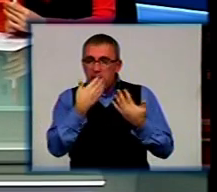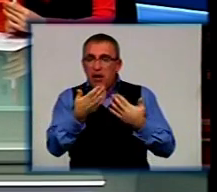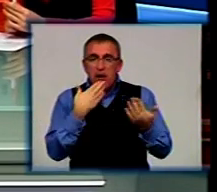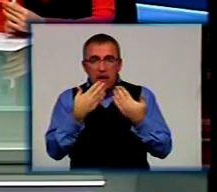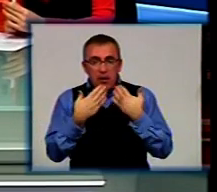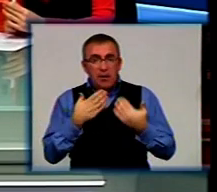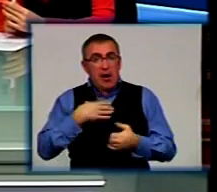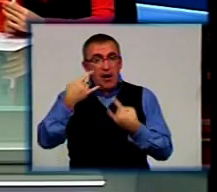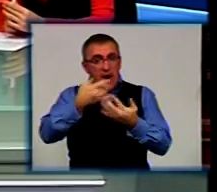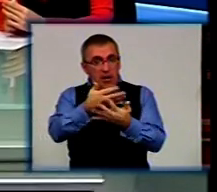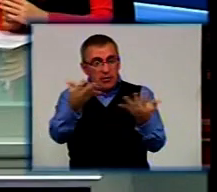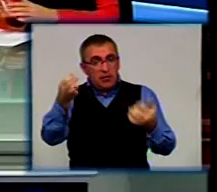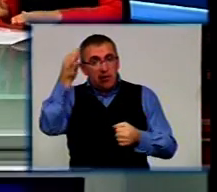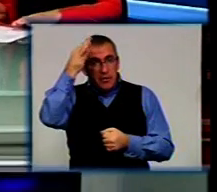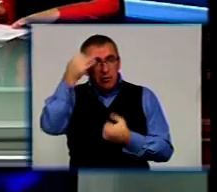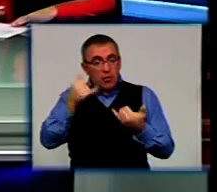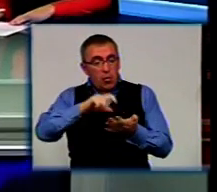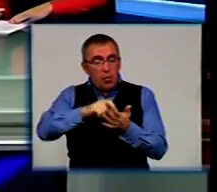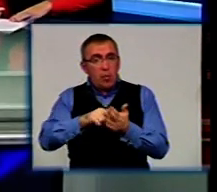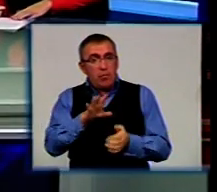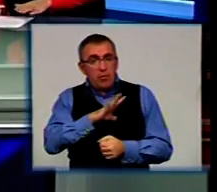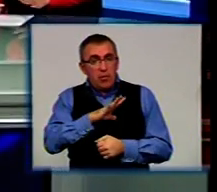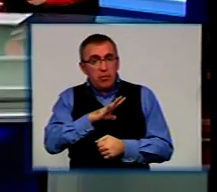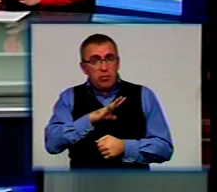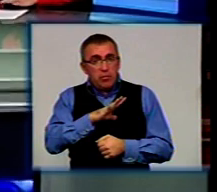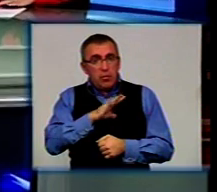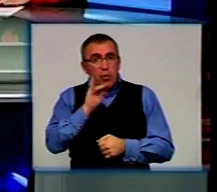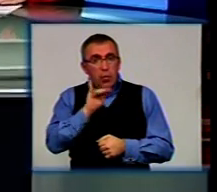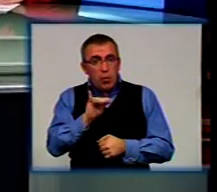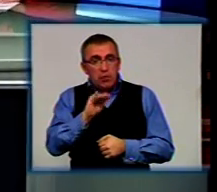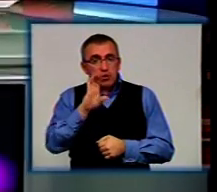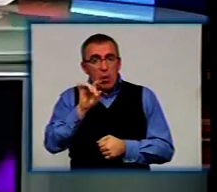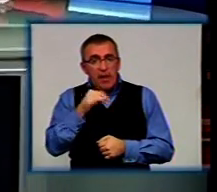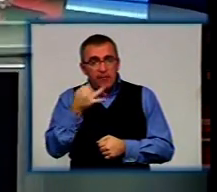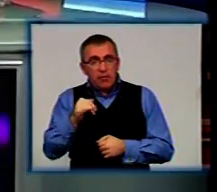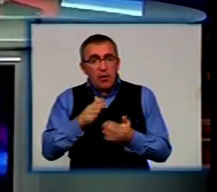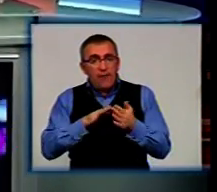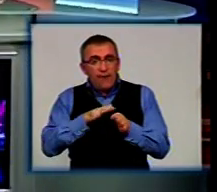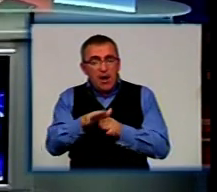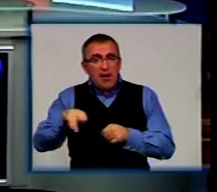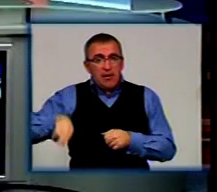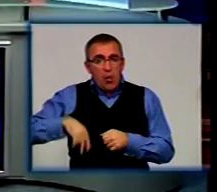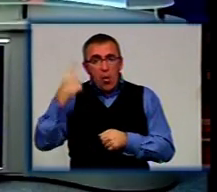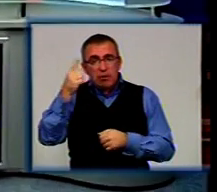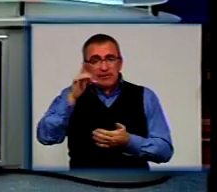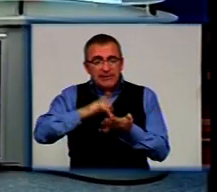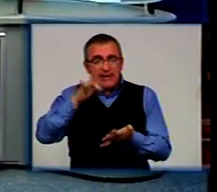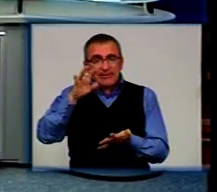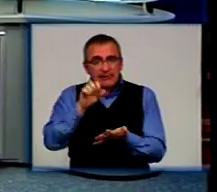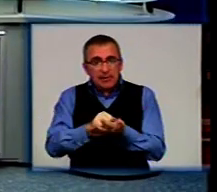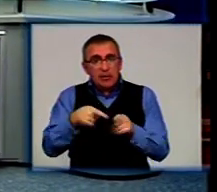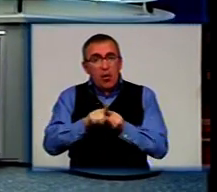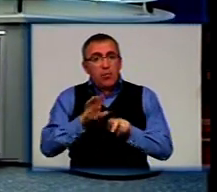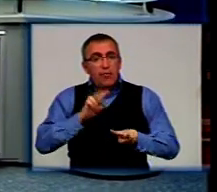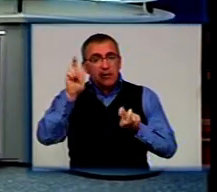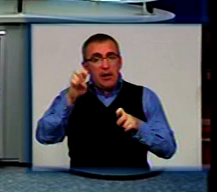розмову. І нашим глядачам я хочу нагадати, що в нашій студії сьогодні був Юрій Слоневський, виконуючий обов'язки директора обласного центру зайнятості. Такою була